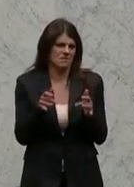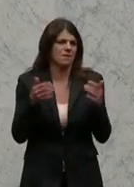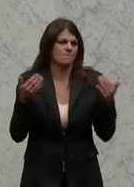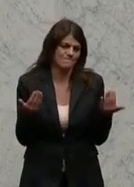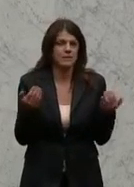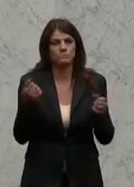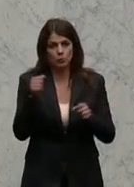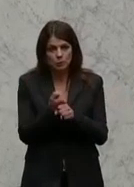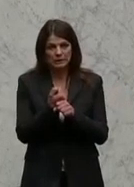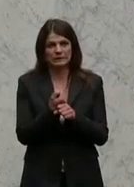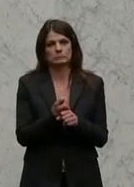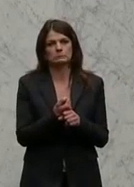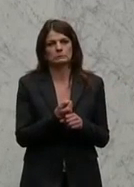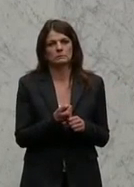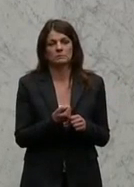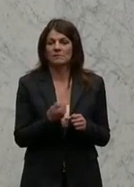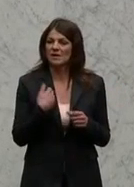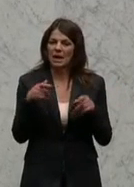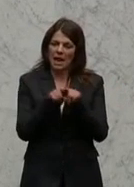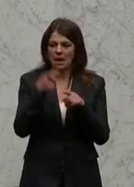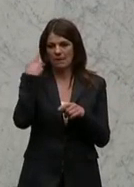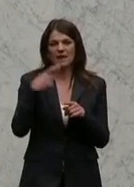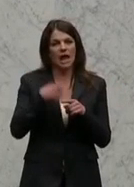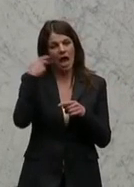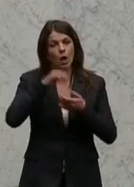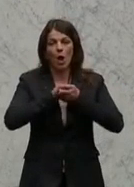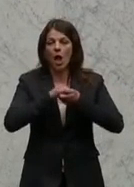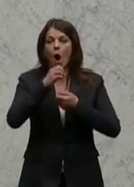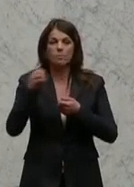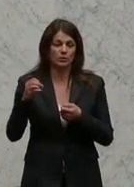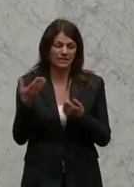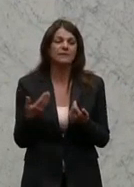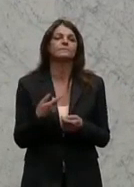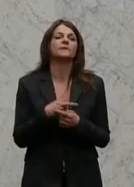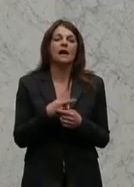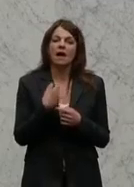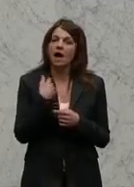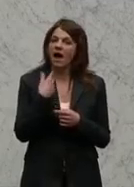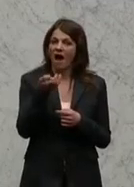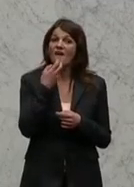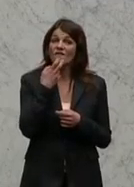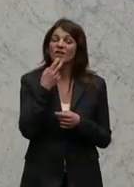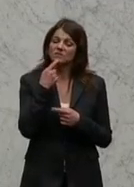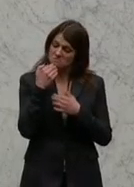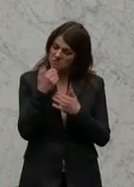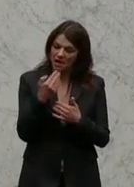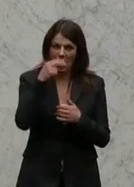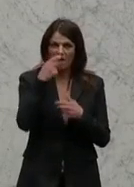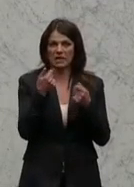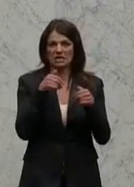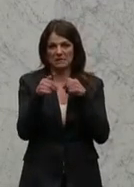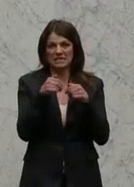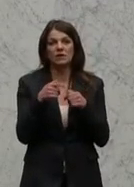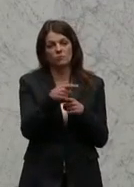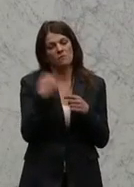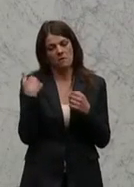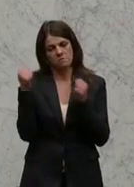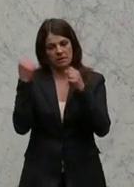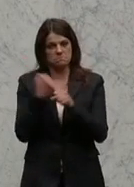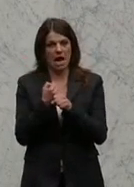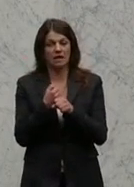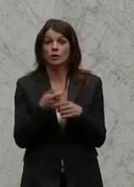Ich finde es trotzdem, und ich halte es wie Kollege Obernoster, ich möchte mich beim Finanzminister recht herzlich für die Einigung in der Hintergeschichte bedanken, denn es ist immerhin eine